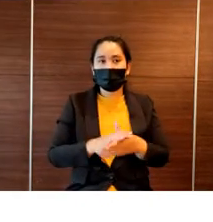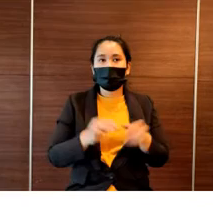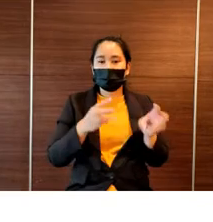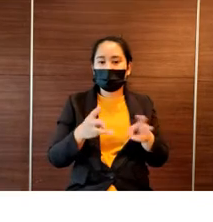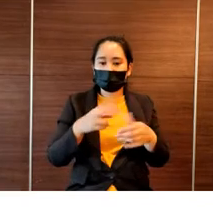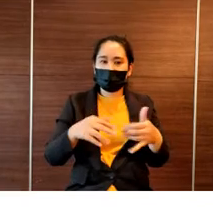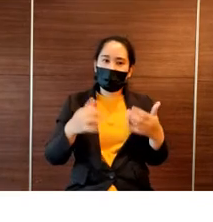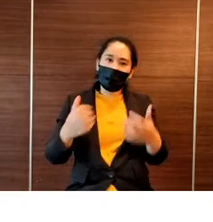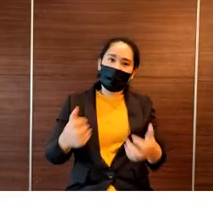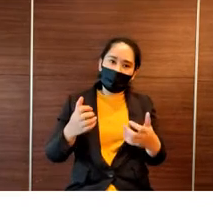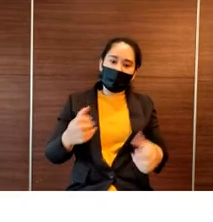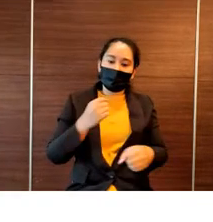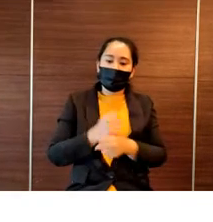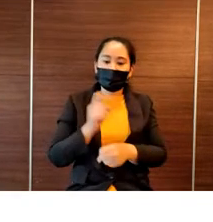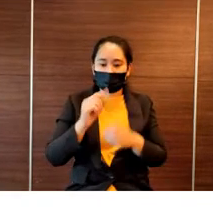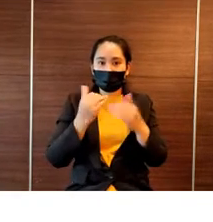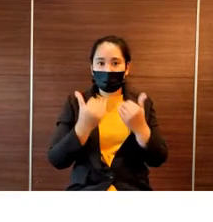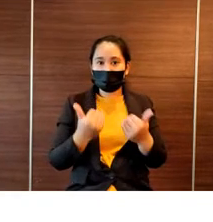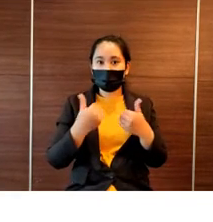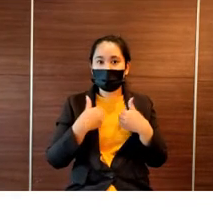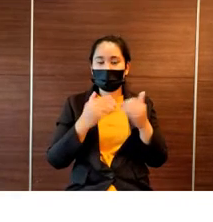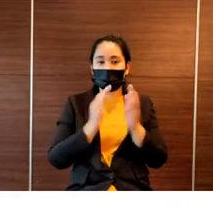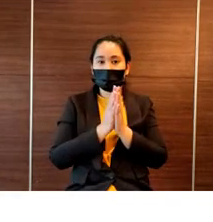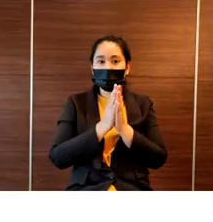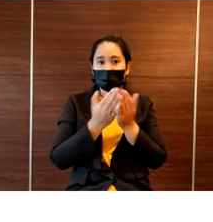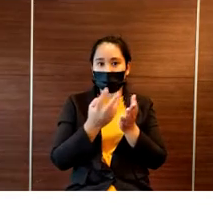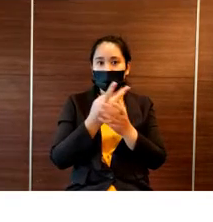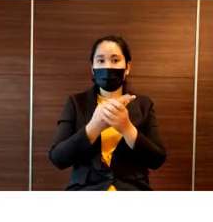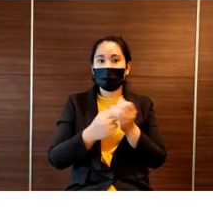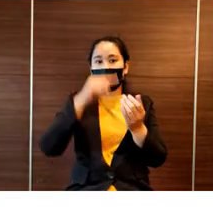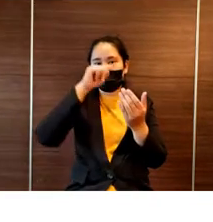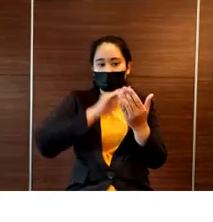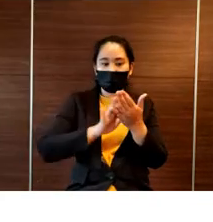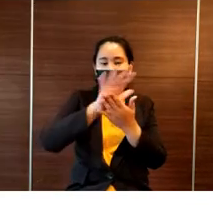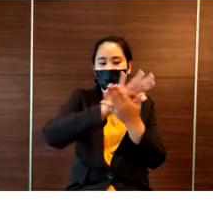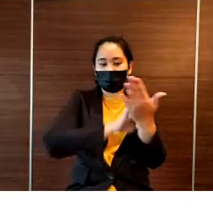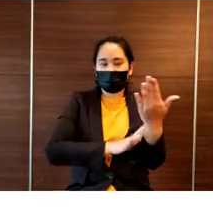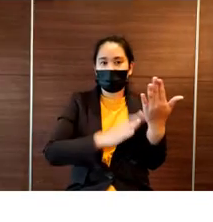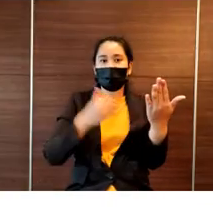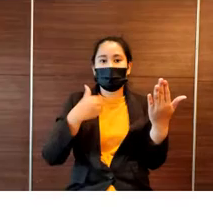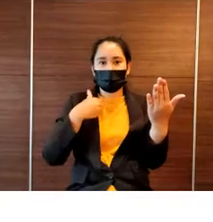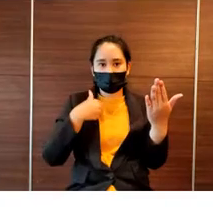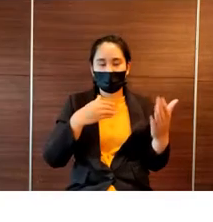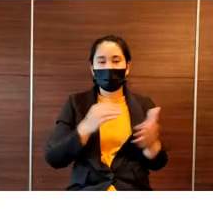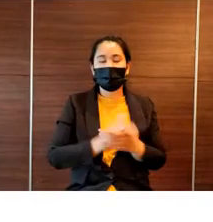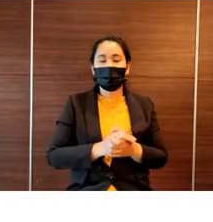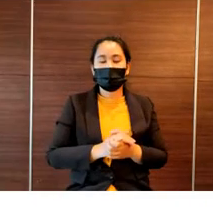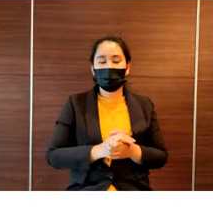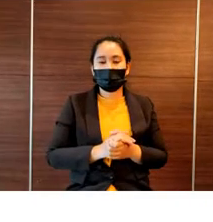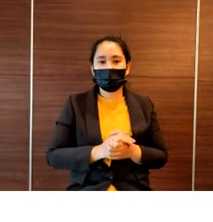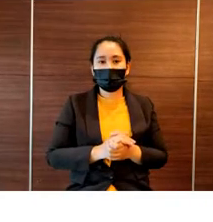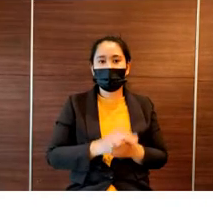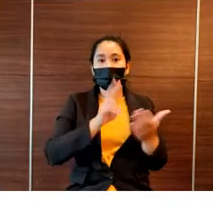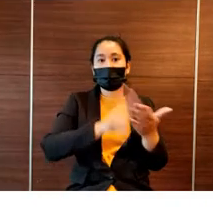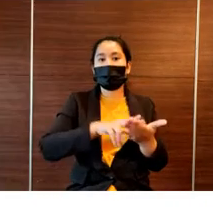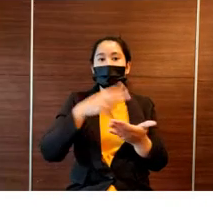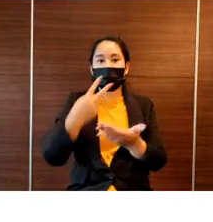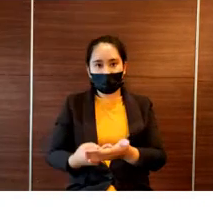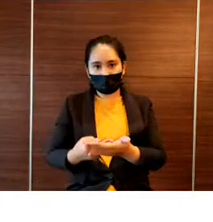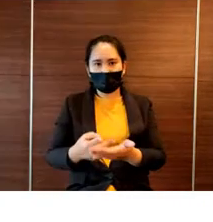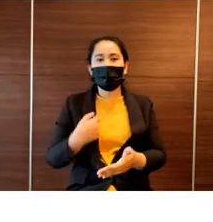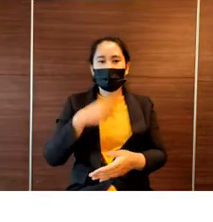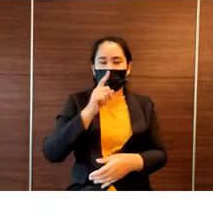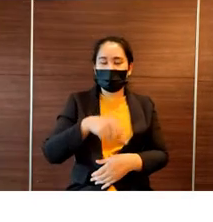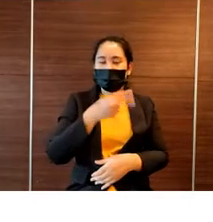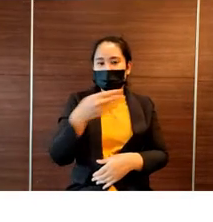ามีชักแง่ๆจะทำยังไงตอนนี้มีแล้วเนาะเป็นเล่มแรกของประเทศไทยนะครับเป็นการแปลจริงๆมีตั้งหลายภาษ